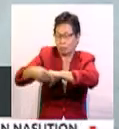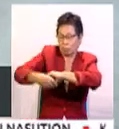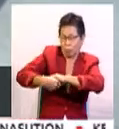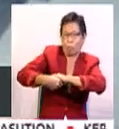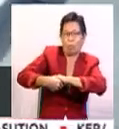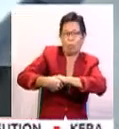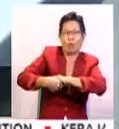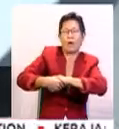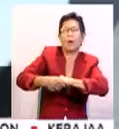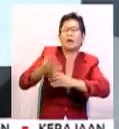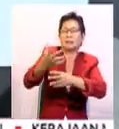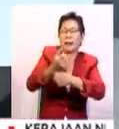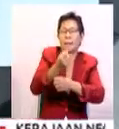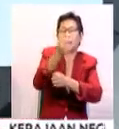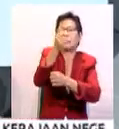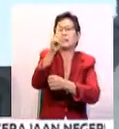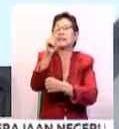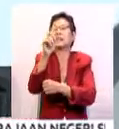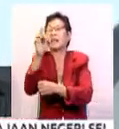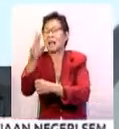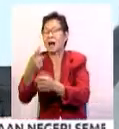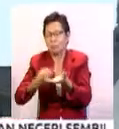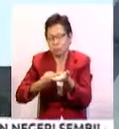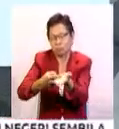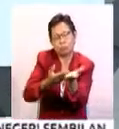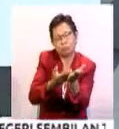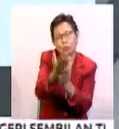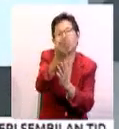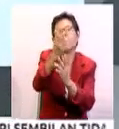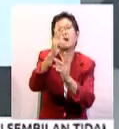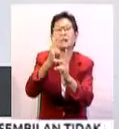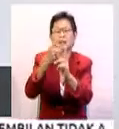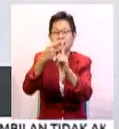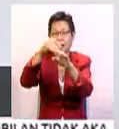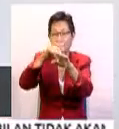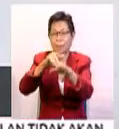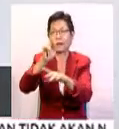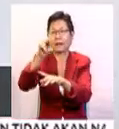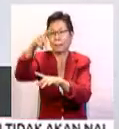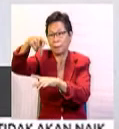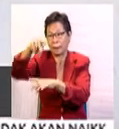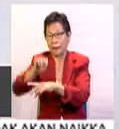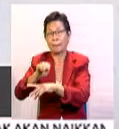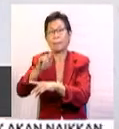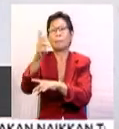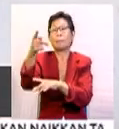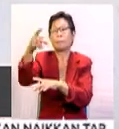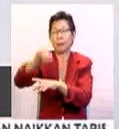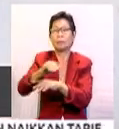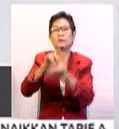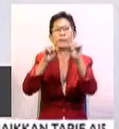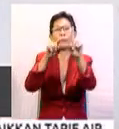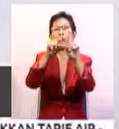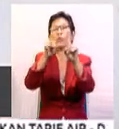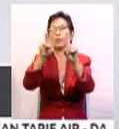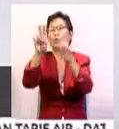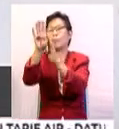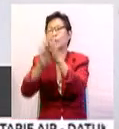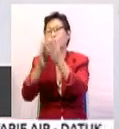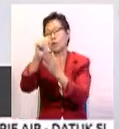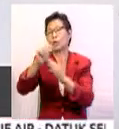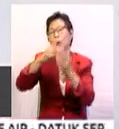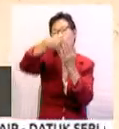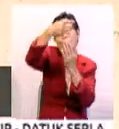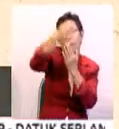mendapatkan tender menerusi rundingan terus daripada Kementerian Pendidikan yang bernilai RM1.25 bilion untuk projek hybrid solar